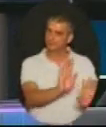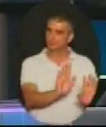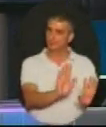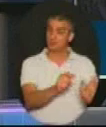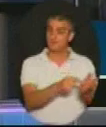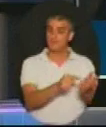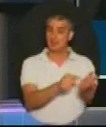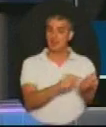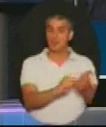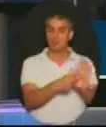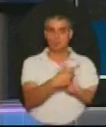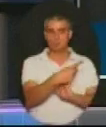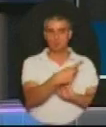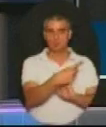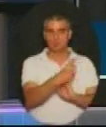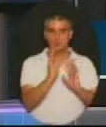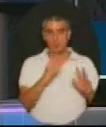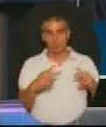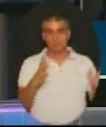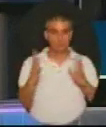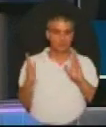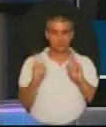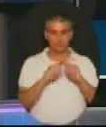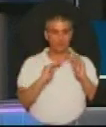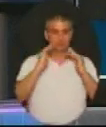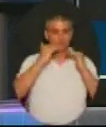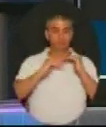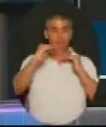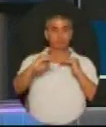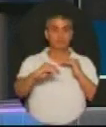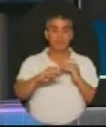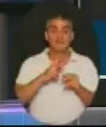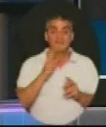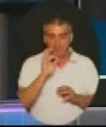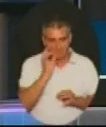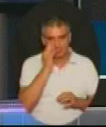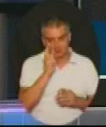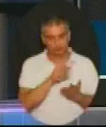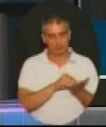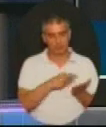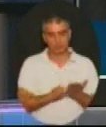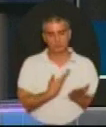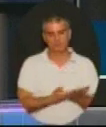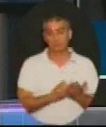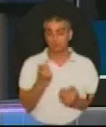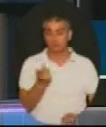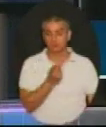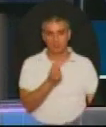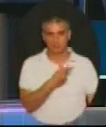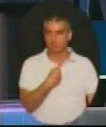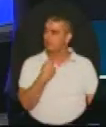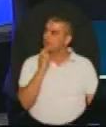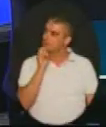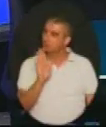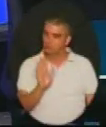בגלל שהמערכת הפוליטית היא נוירוטית מאוד ותנודתית מאוד, ולברק בכל זאת יש נתונים על הנייר. שני הדברים האלה... אני אספר לך